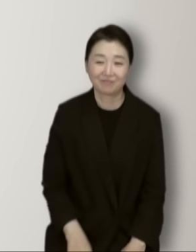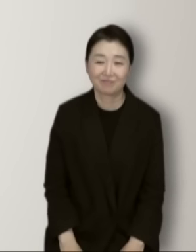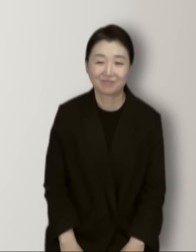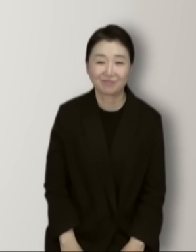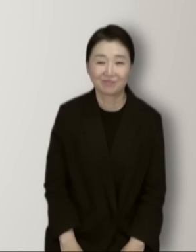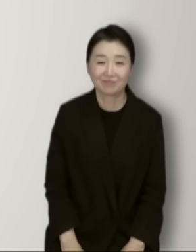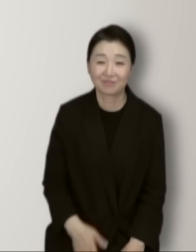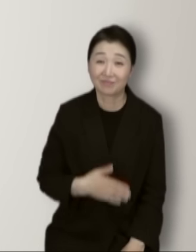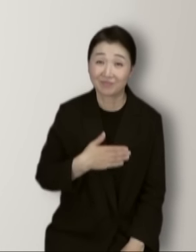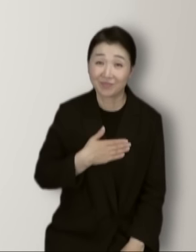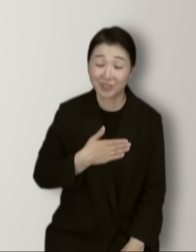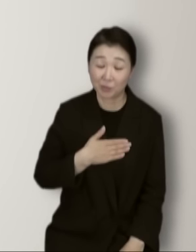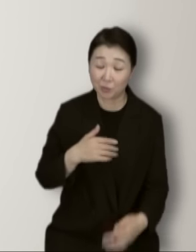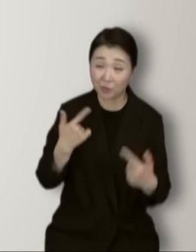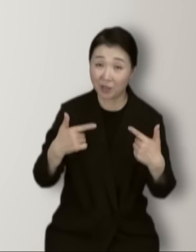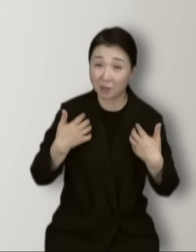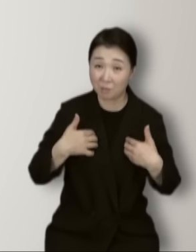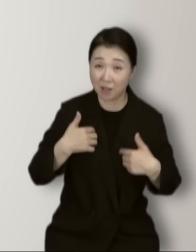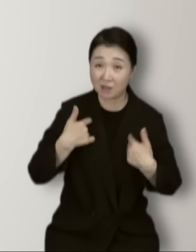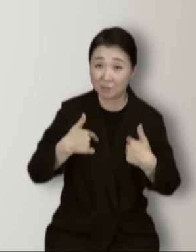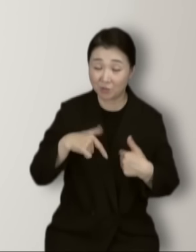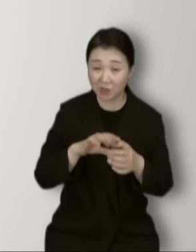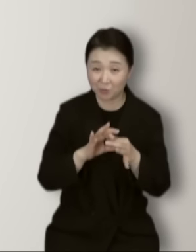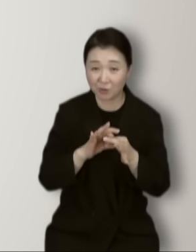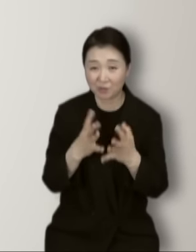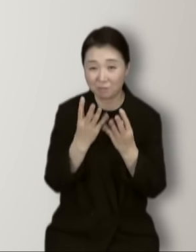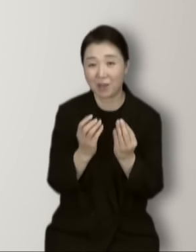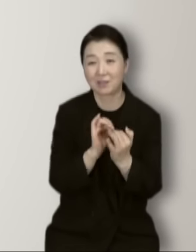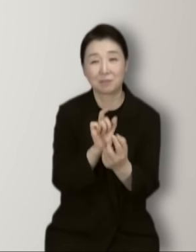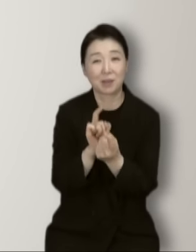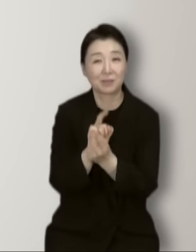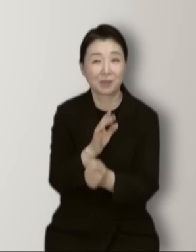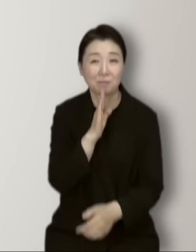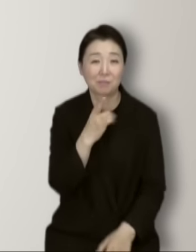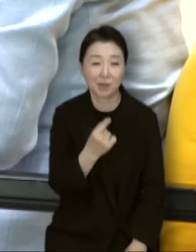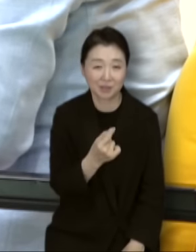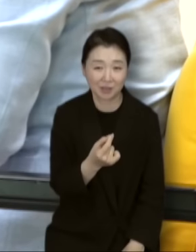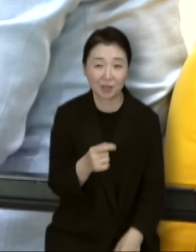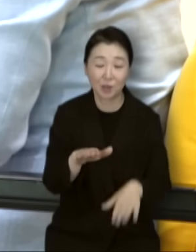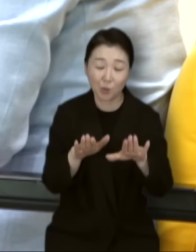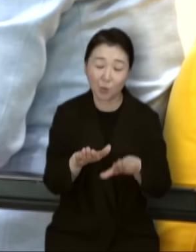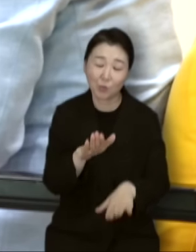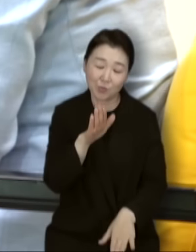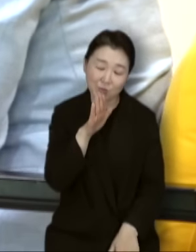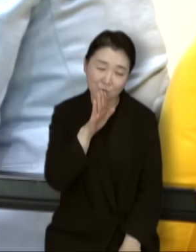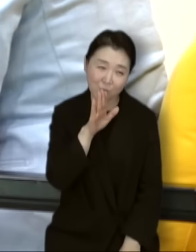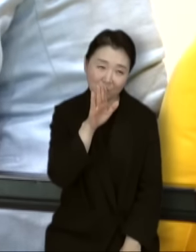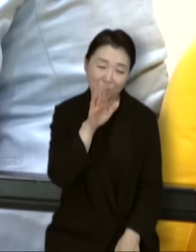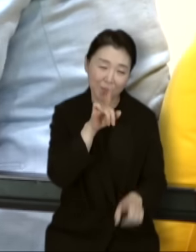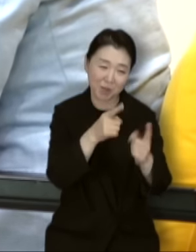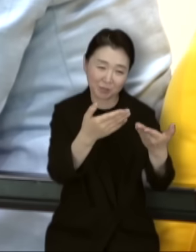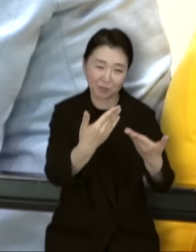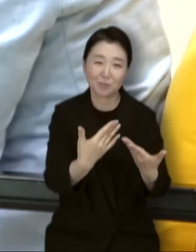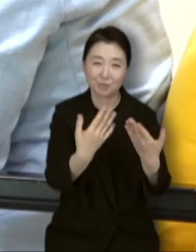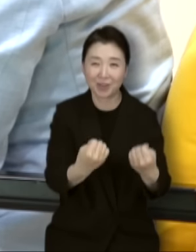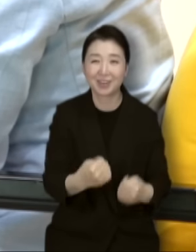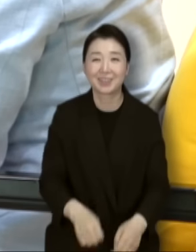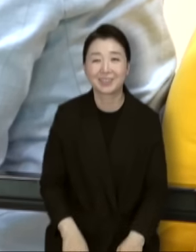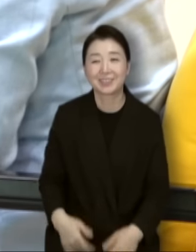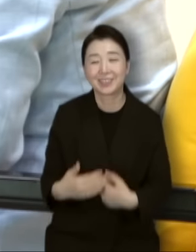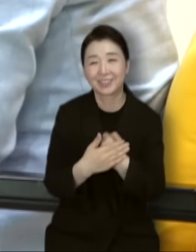있습니다네 어 저도 내가매일 기쁘기를 통해서 참 많은 분들을 만났지만 오늘 정말 너무 좋은 말씀 많이